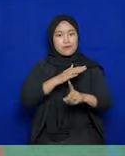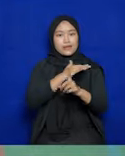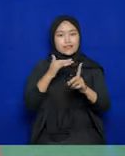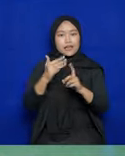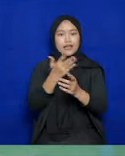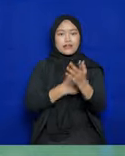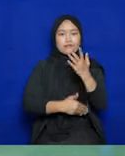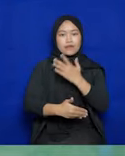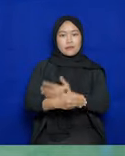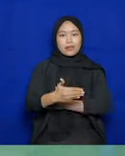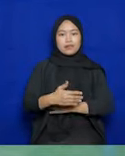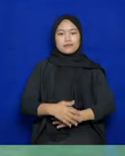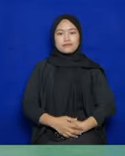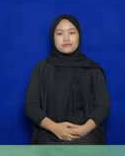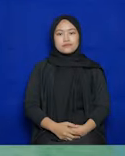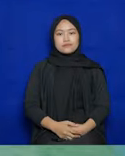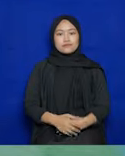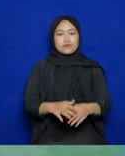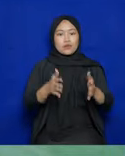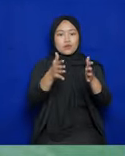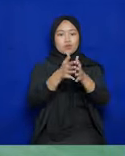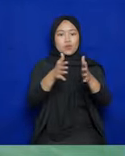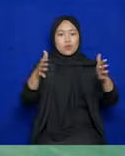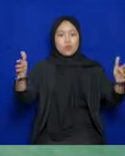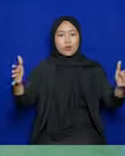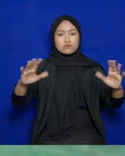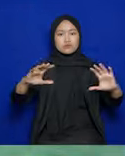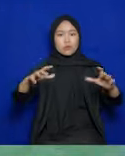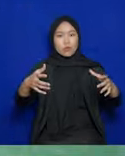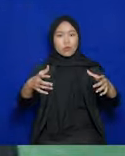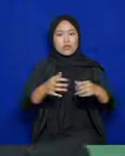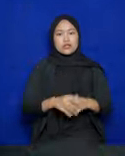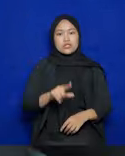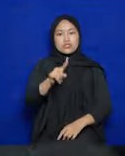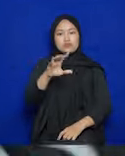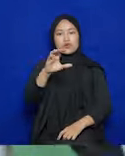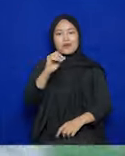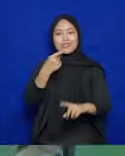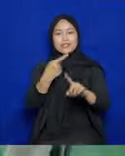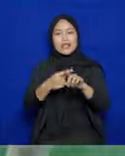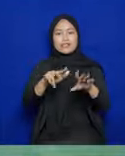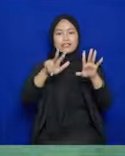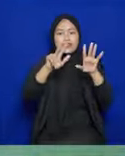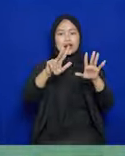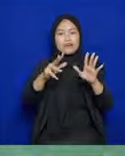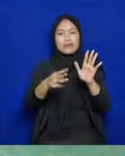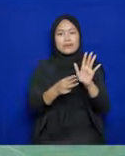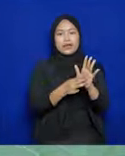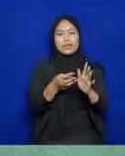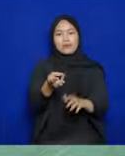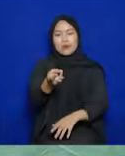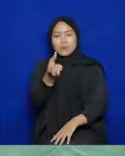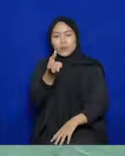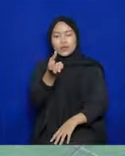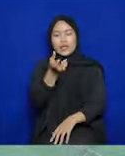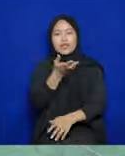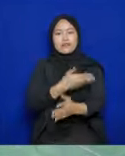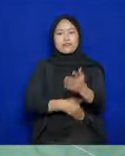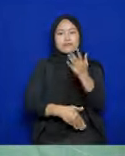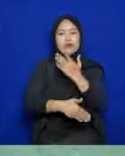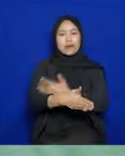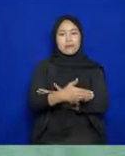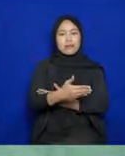difabel. Kemudian, luas ruang TPS 10 meter x 8 meter sehingga dapat mempermudah